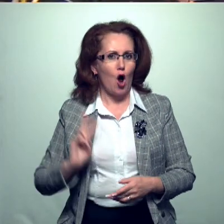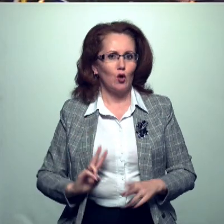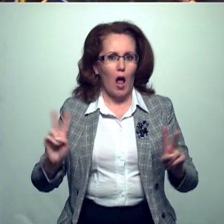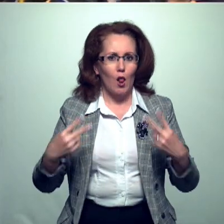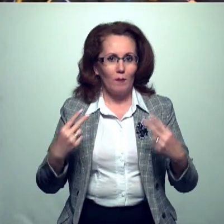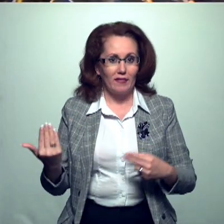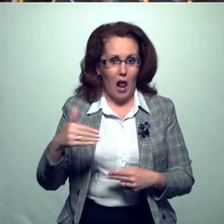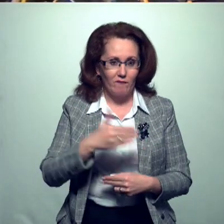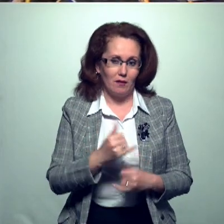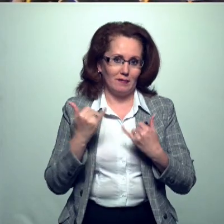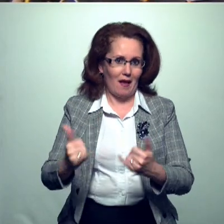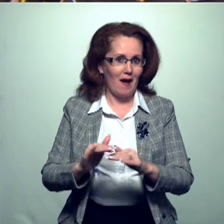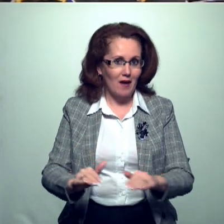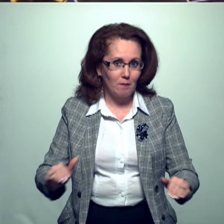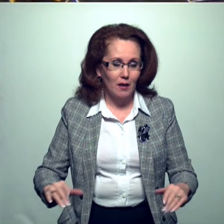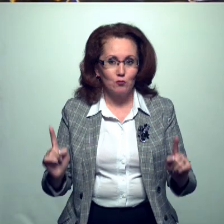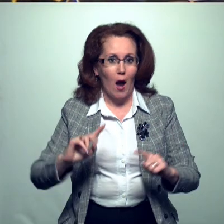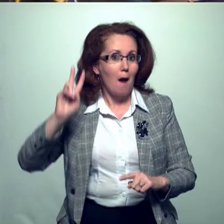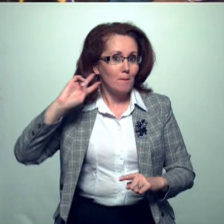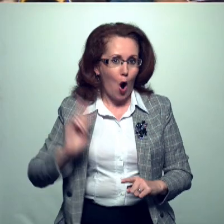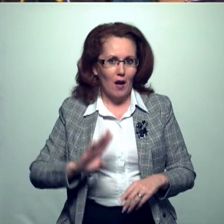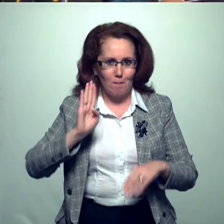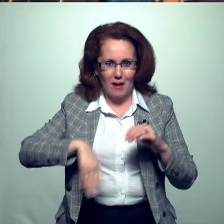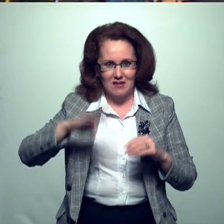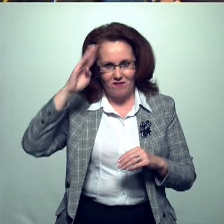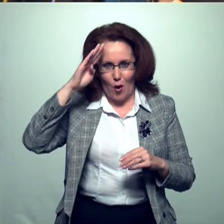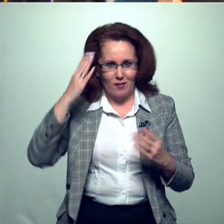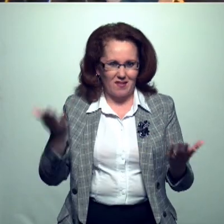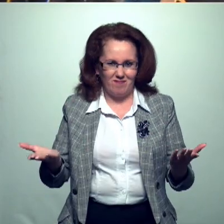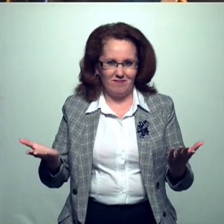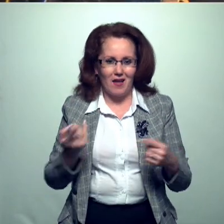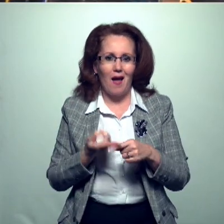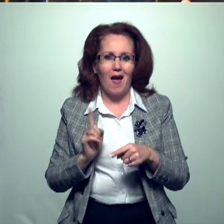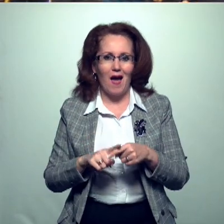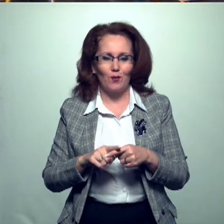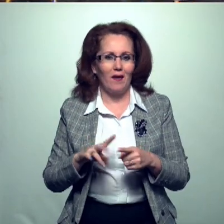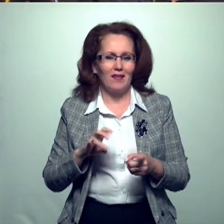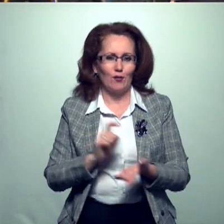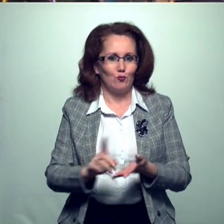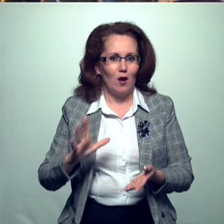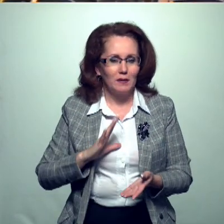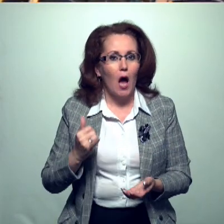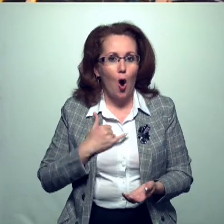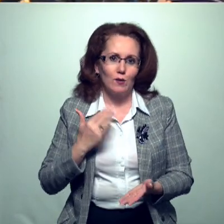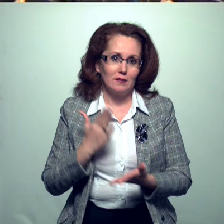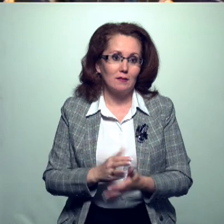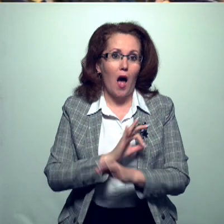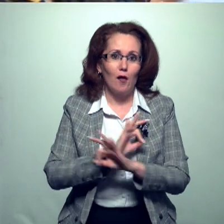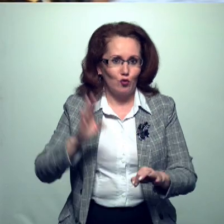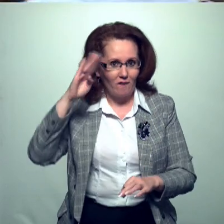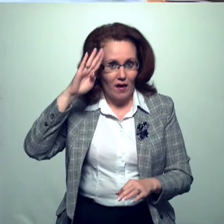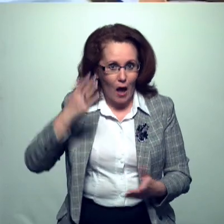«Дельфин», все будет для этих ребятишек. Потому что моряк без воды, это не должно такого быть. А у нас есть потрясающий